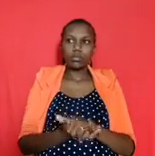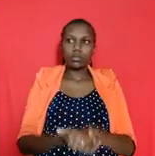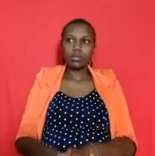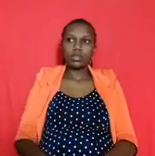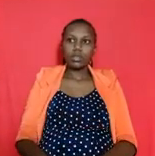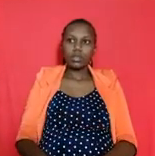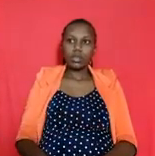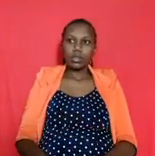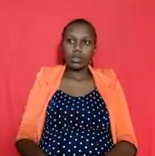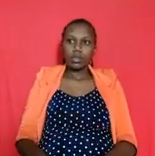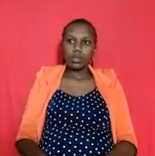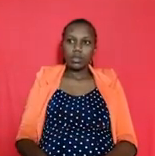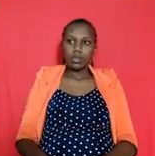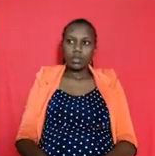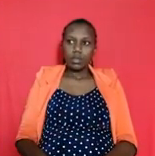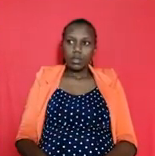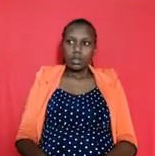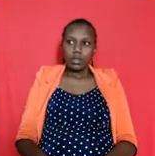mwena ine wa